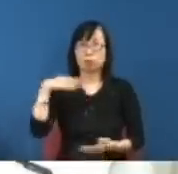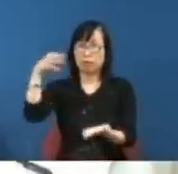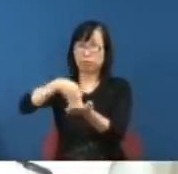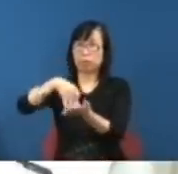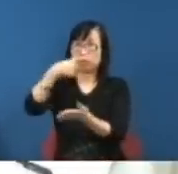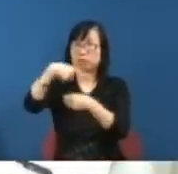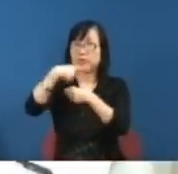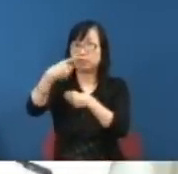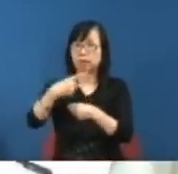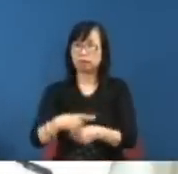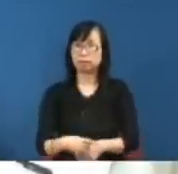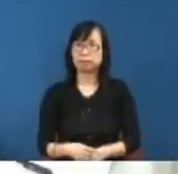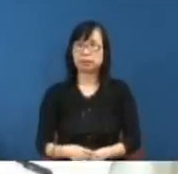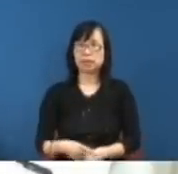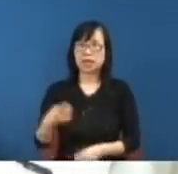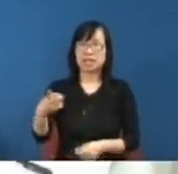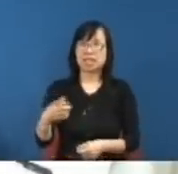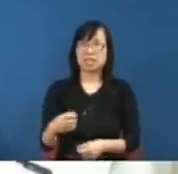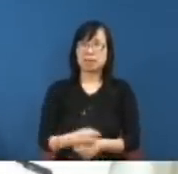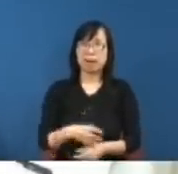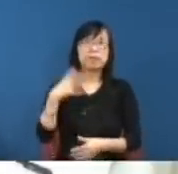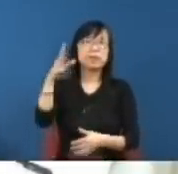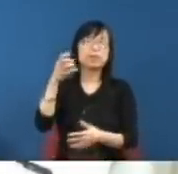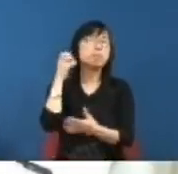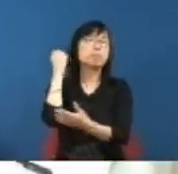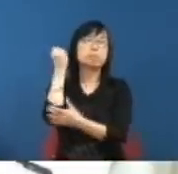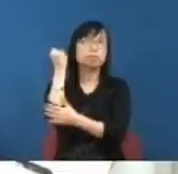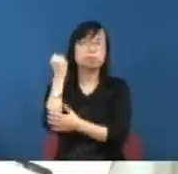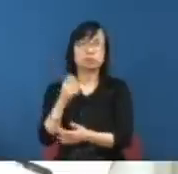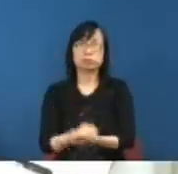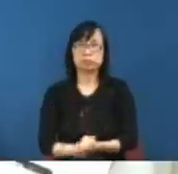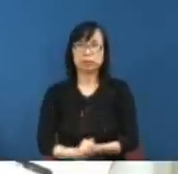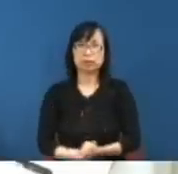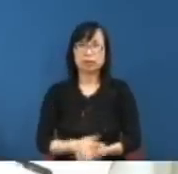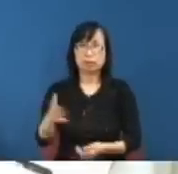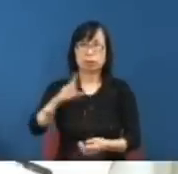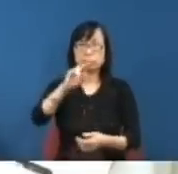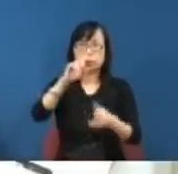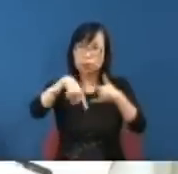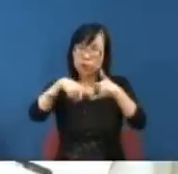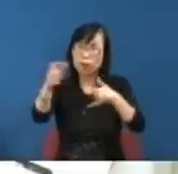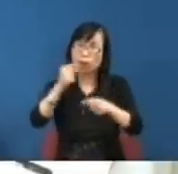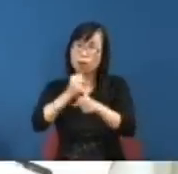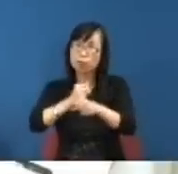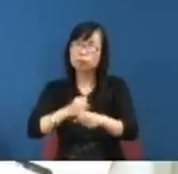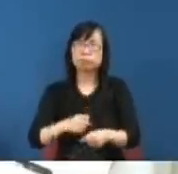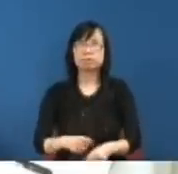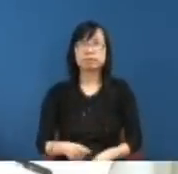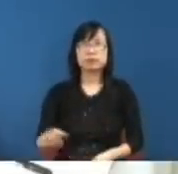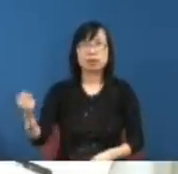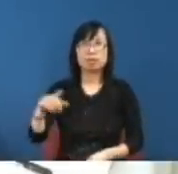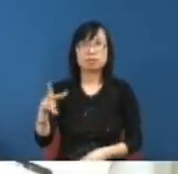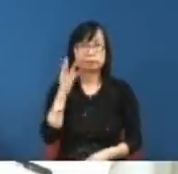嘅呢啲咁嘅支援性嘅罷工咧，就 picketing 咧，係每個人六人一組嘅啫，係咪好離譜？